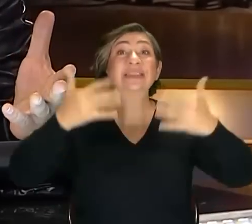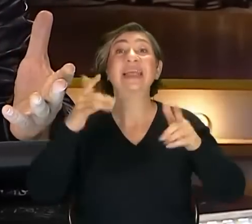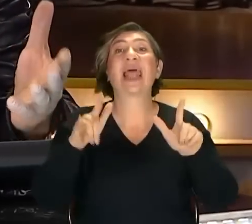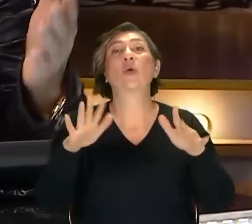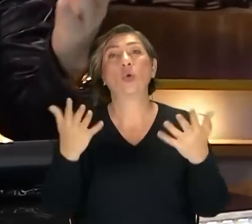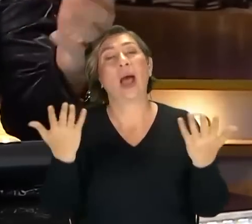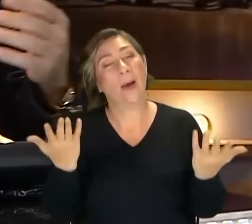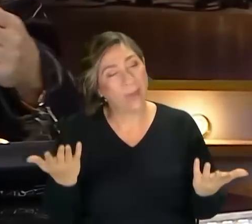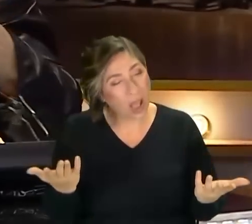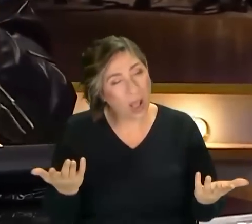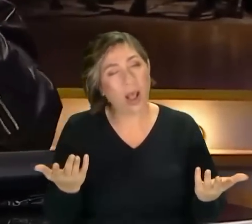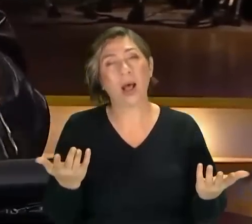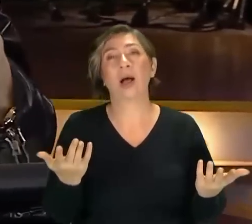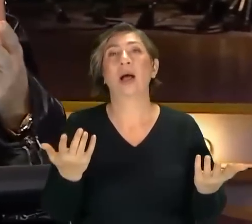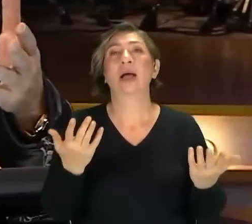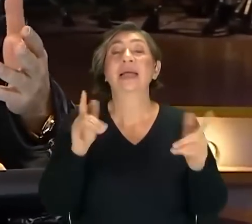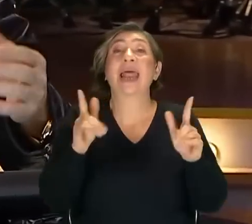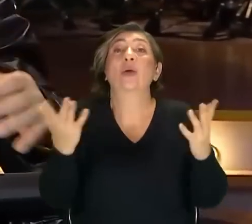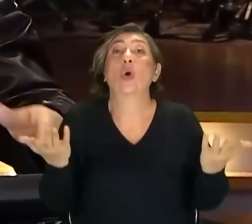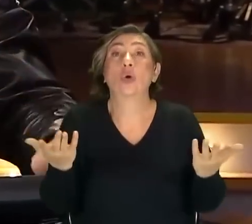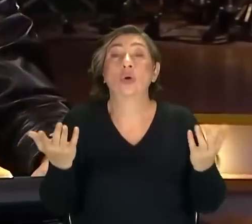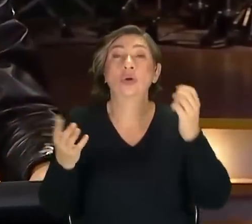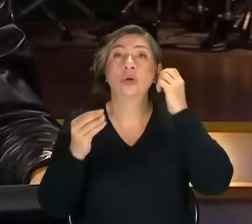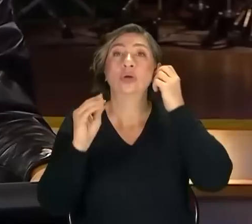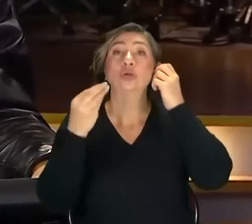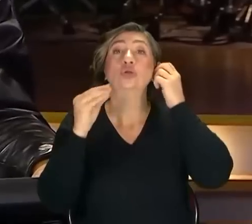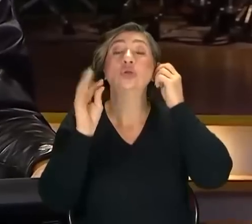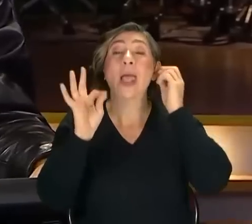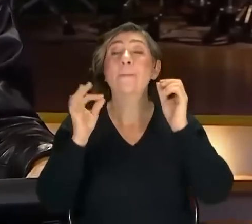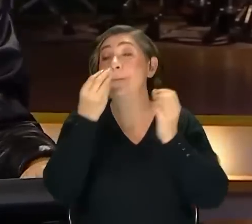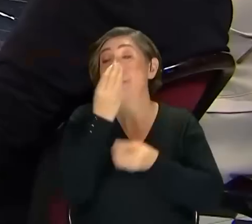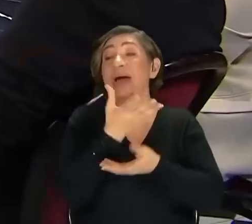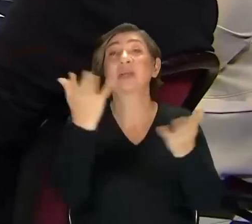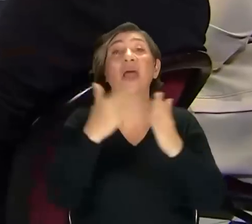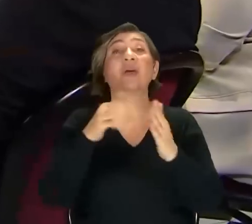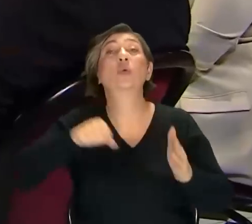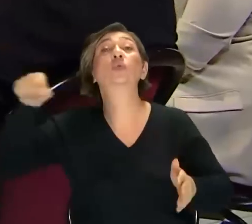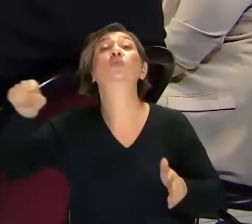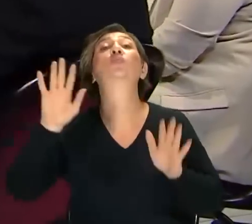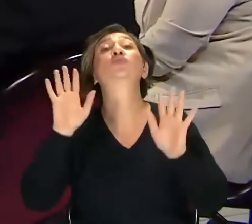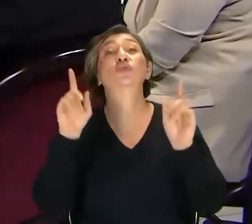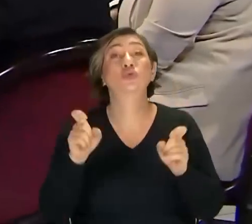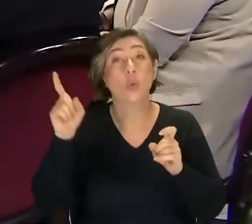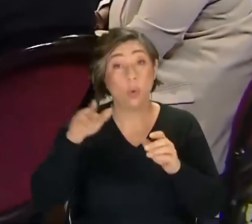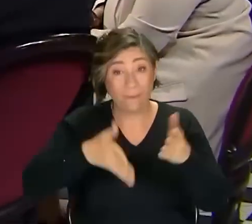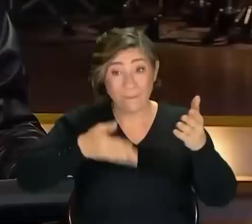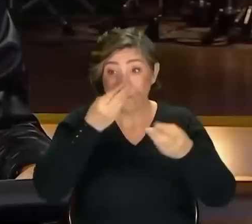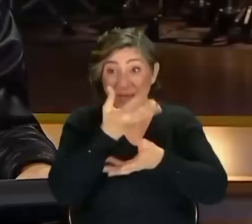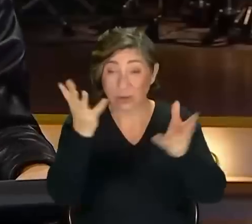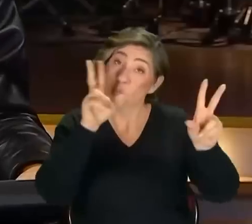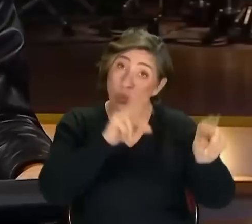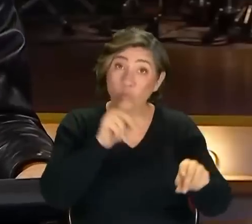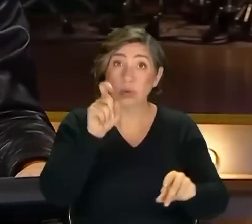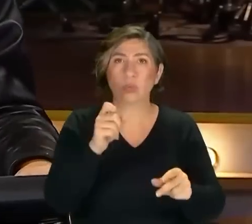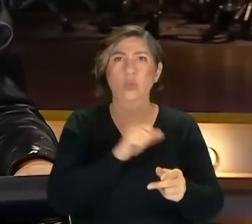yoktu tabii ki. Ama yani gerek yok. Çocuklarımız hep parkta. Niye eve götürmüyor musunuz? Orada mı uyuyorlar?